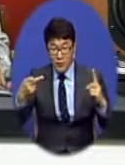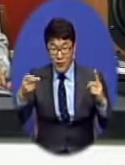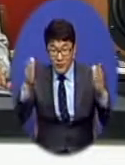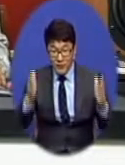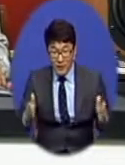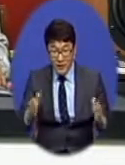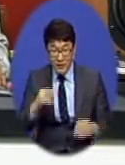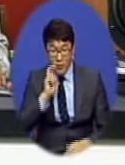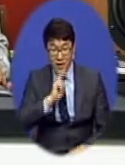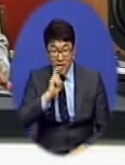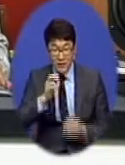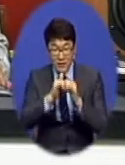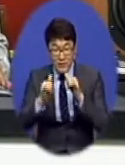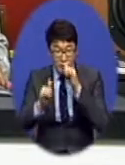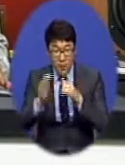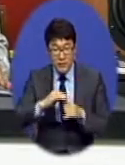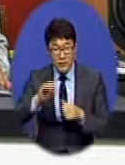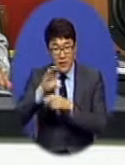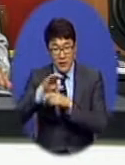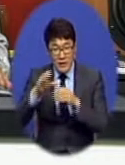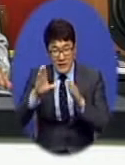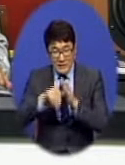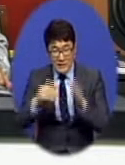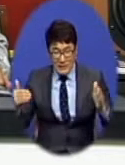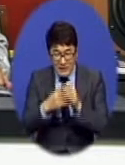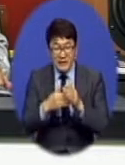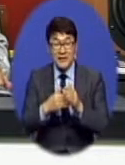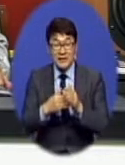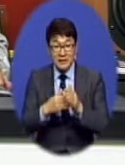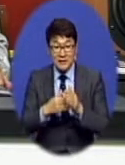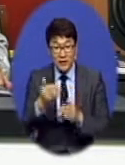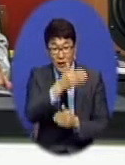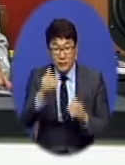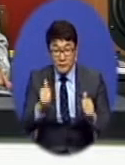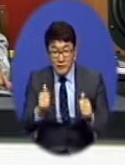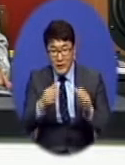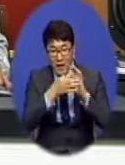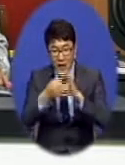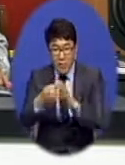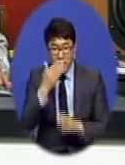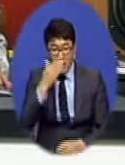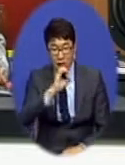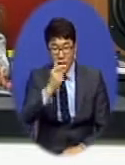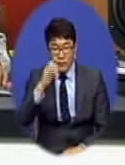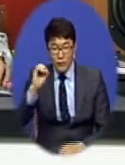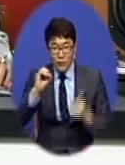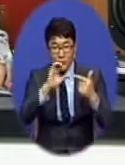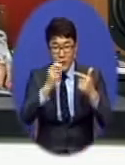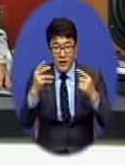12번까지 참여자들 있고요. 저희 방송이 끝나는 그 시간까지 시청자 참여는 계속됩니다. ARS